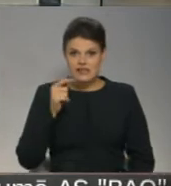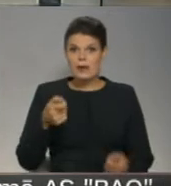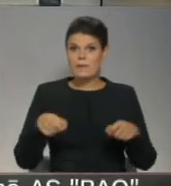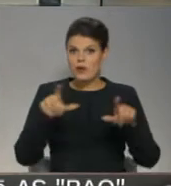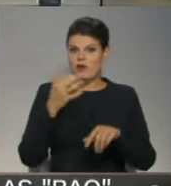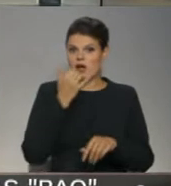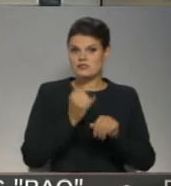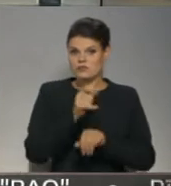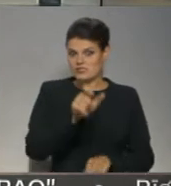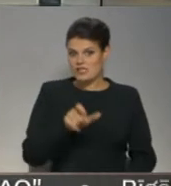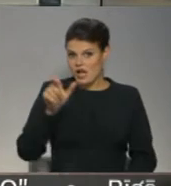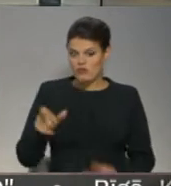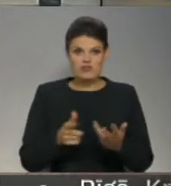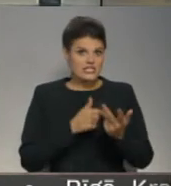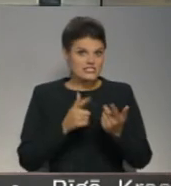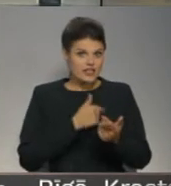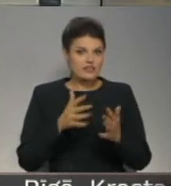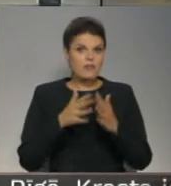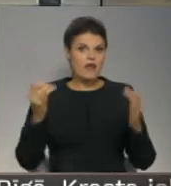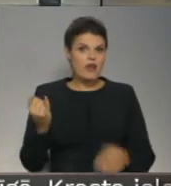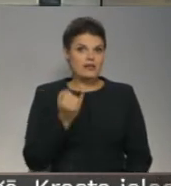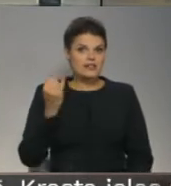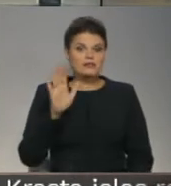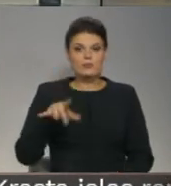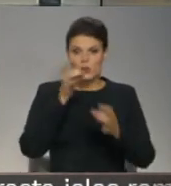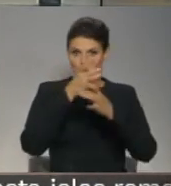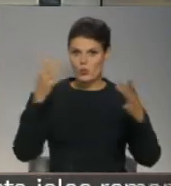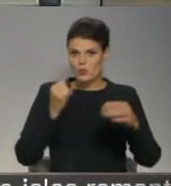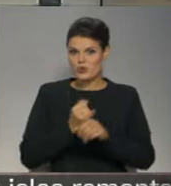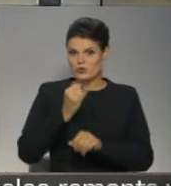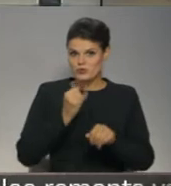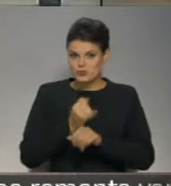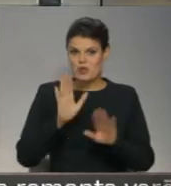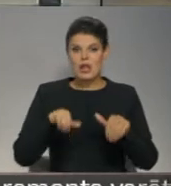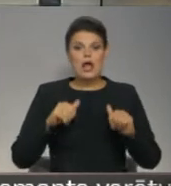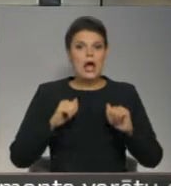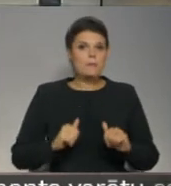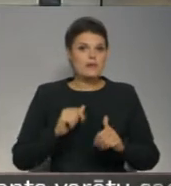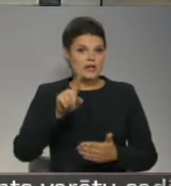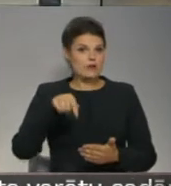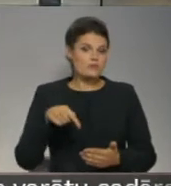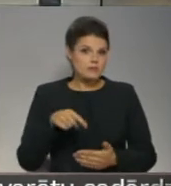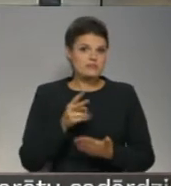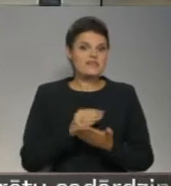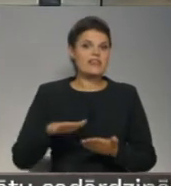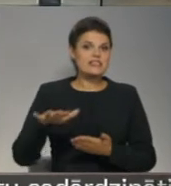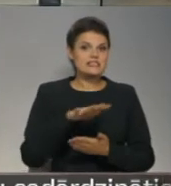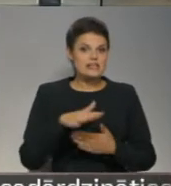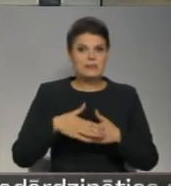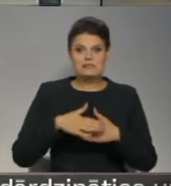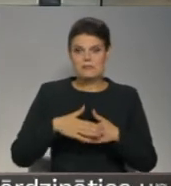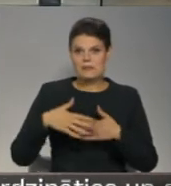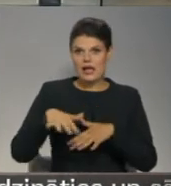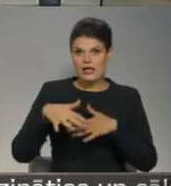Krievijas, pieaugot ārzem ceļotāju skaitam lielāka interese par kultūras turismu. Un, lai apmierinātu pieprasījumu Vidzemes